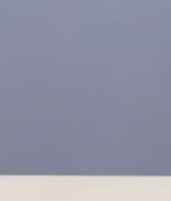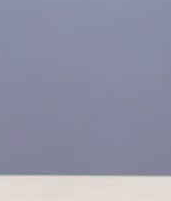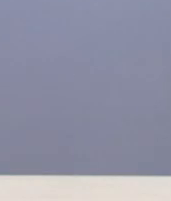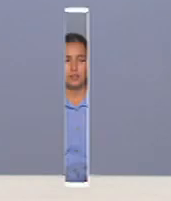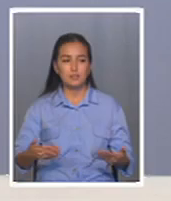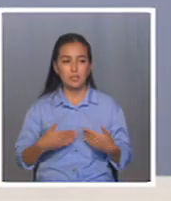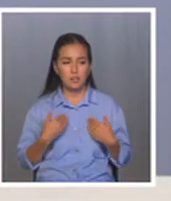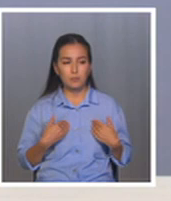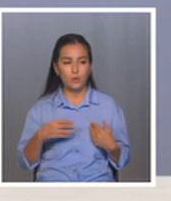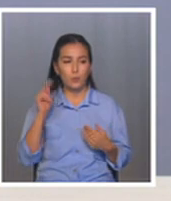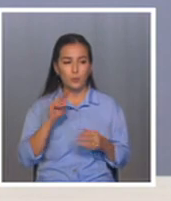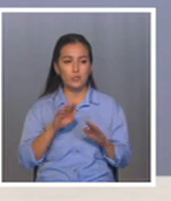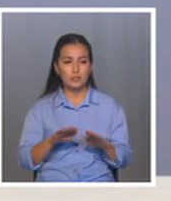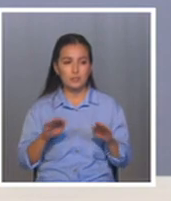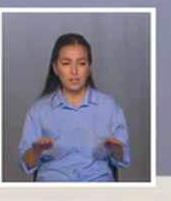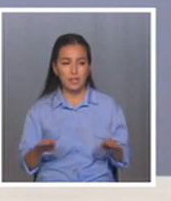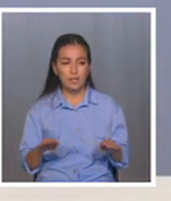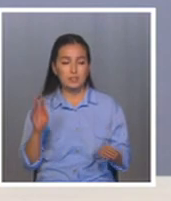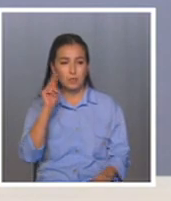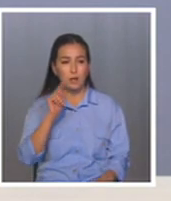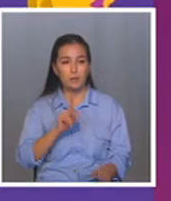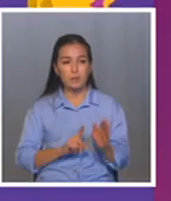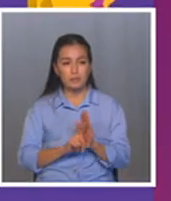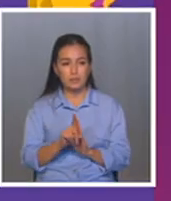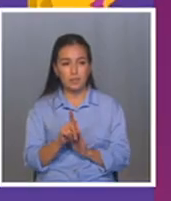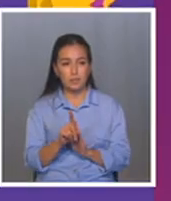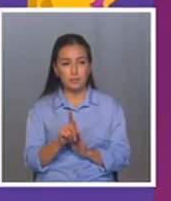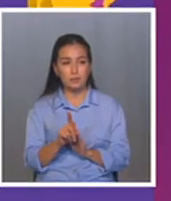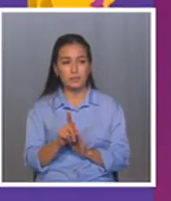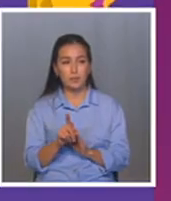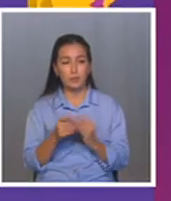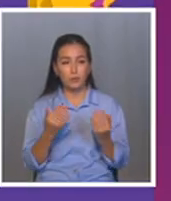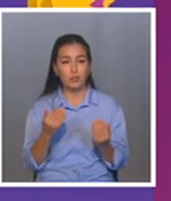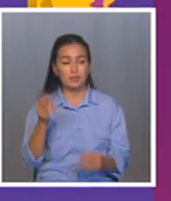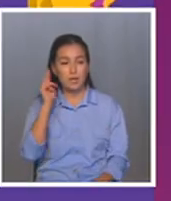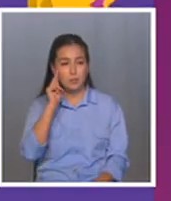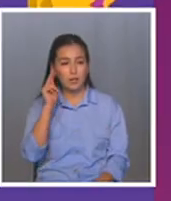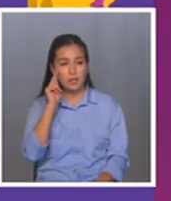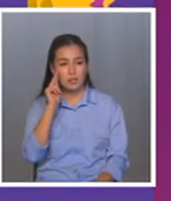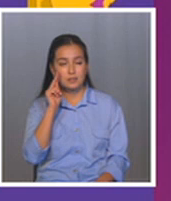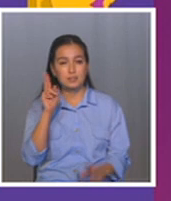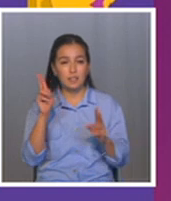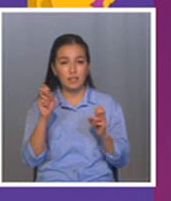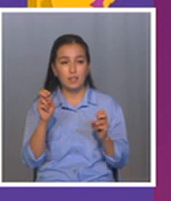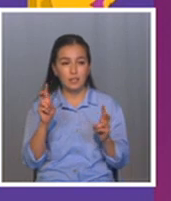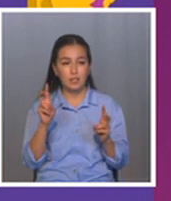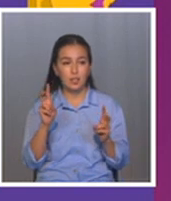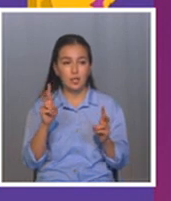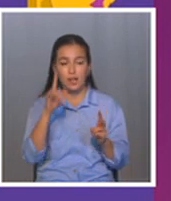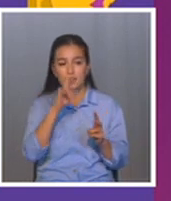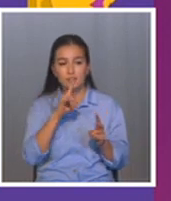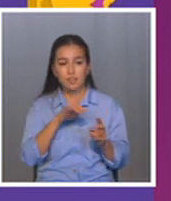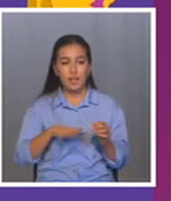Сәлеметсіздер ме оқушылар? Сабағымызды бастаймыз. Бүгінгі сабағымыздың тақырыбы Қазақстан